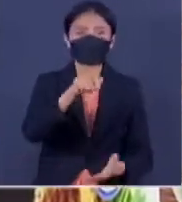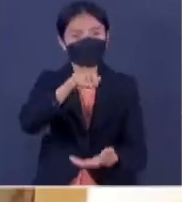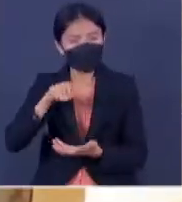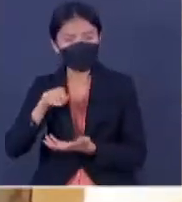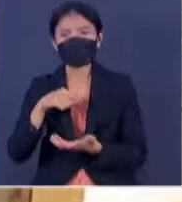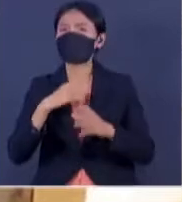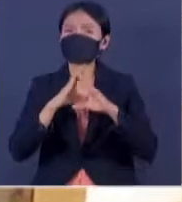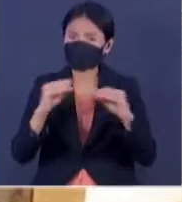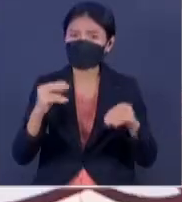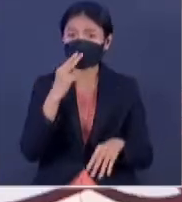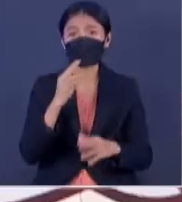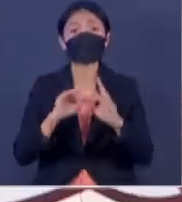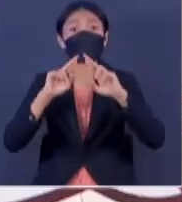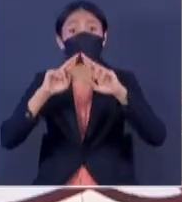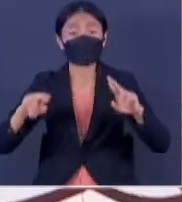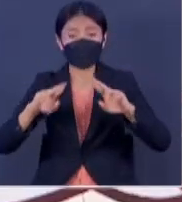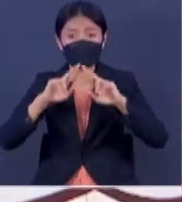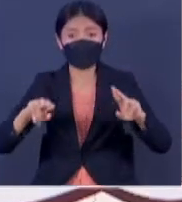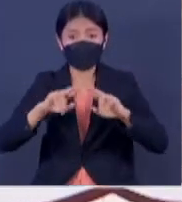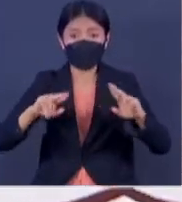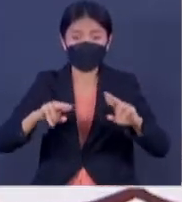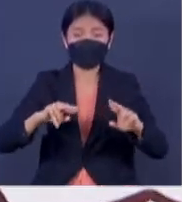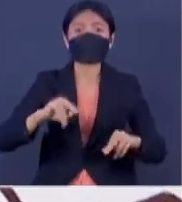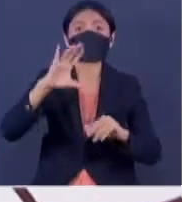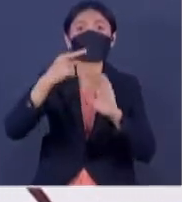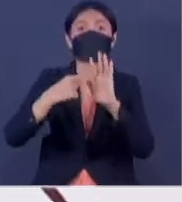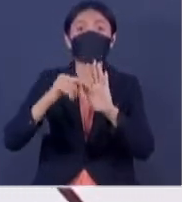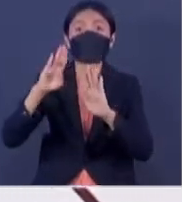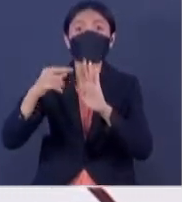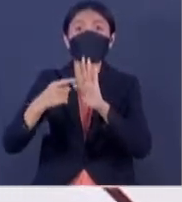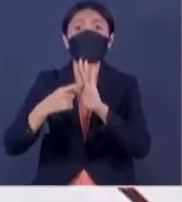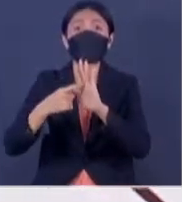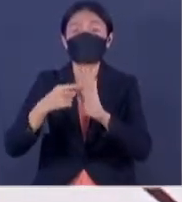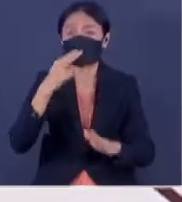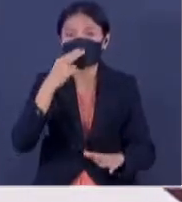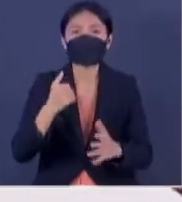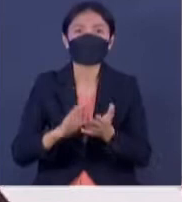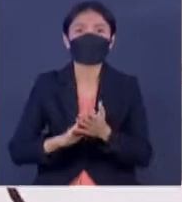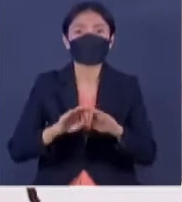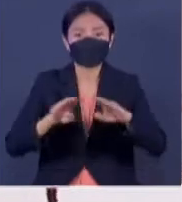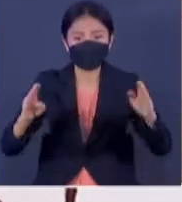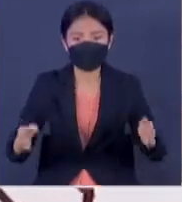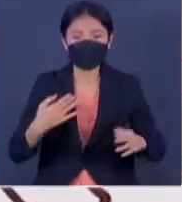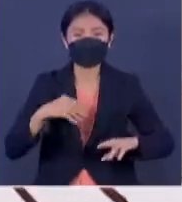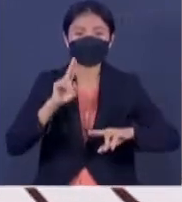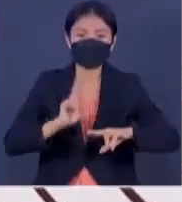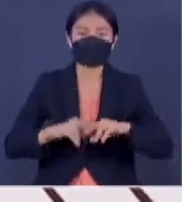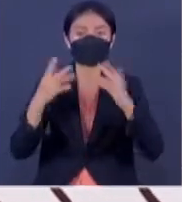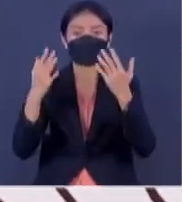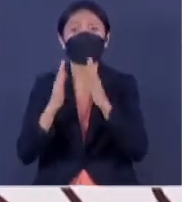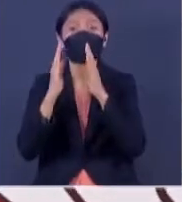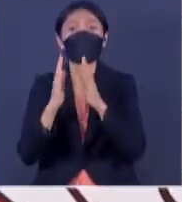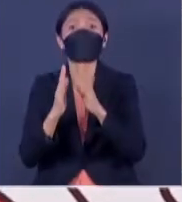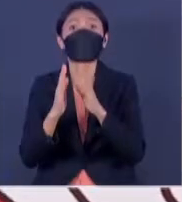สต์ฟู้ดชาบูค่ะที่ตั้งโต๊ะรับออเดอร์ออนไลน์และรับลูกค้าที่เข้ามาใช้บริการในซูเปอร์มาร์เก็ตรายนี้เขาบอกนะคะว่าจำนวนผู้ติดเ